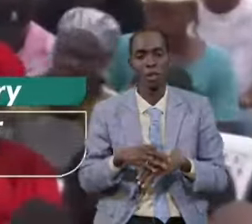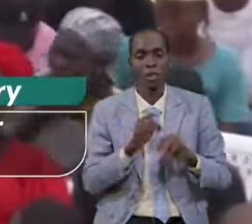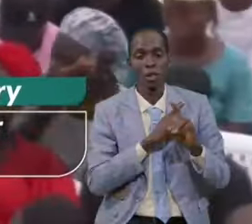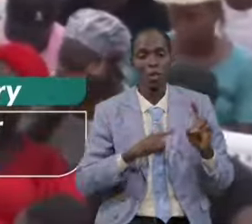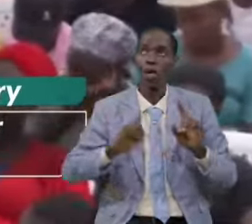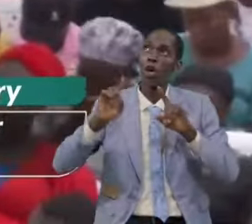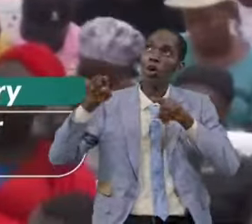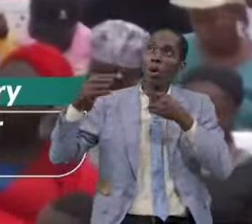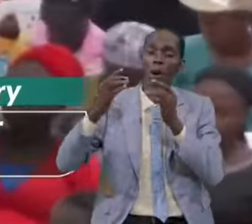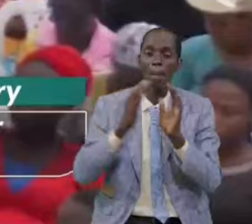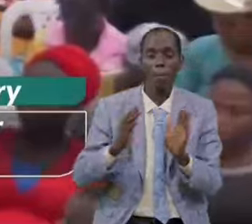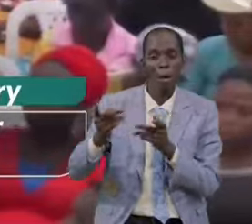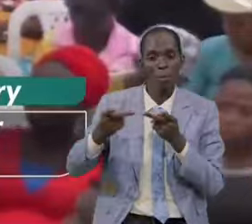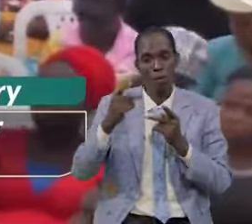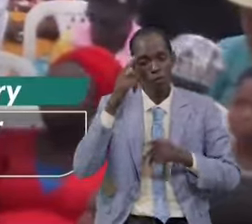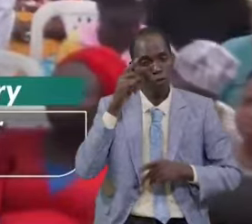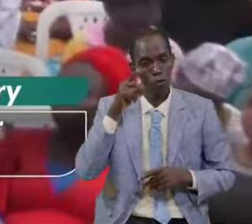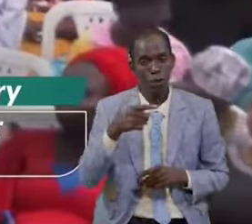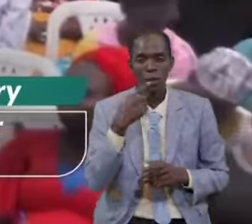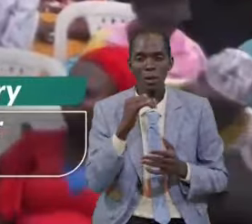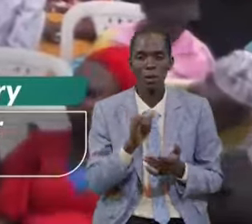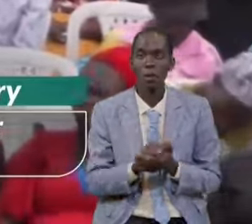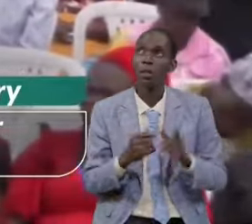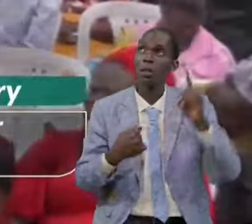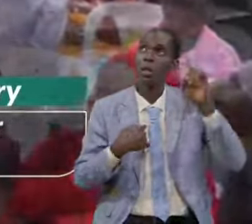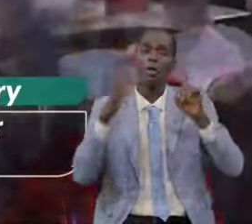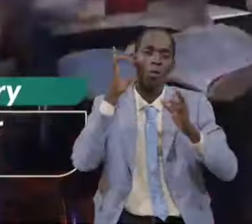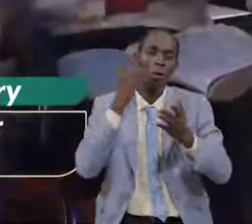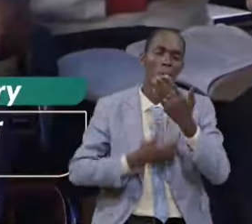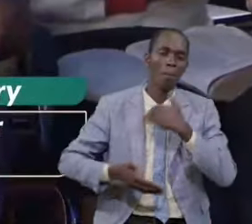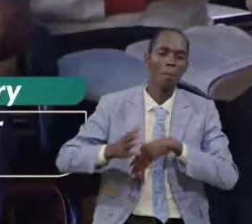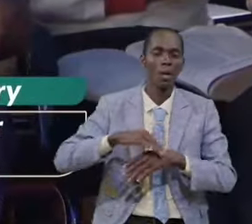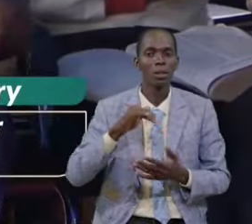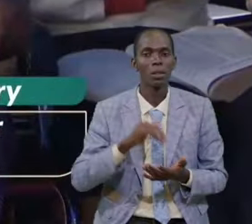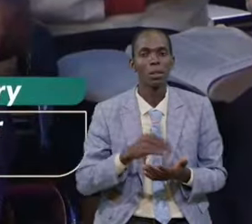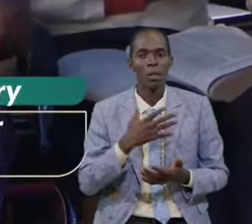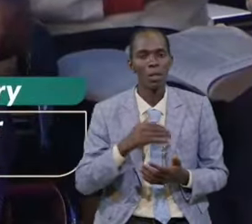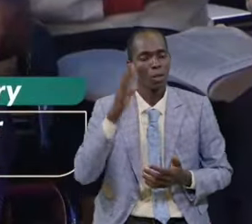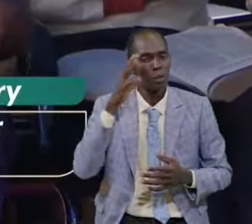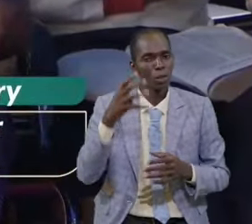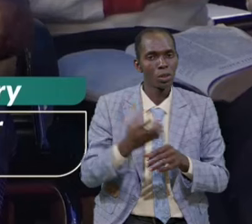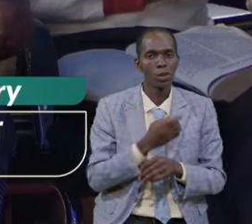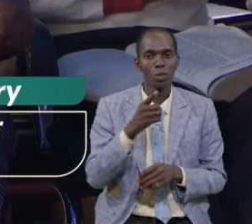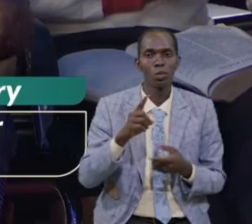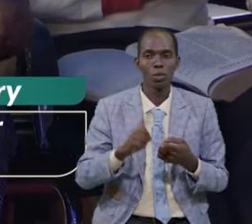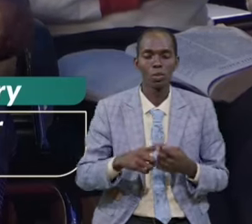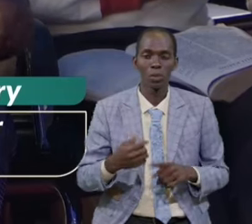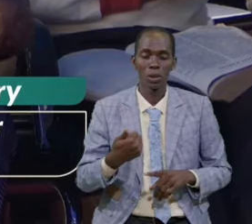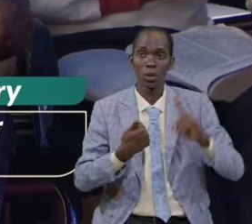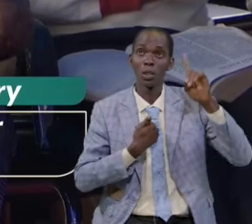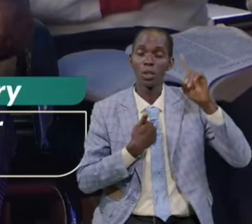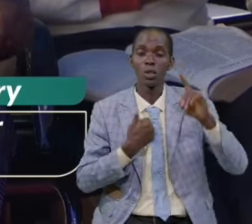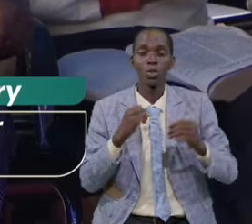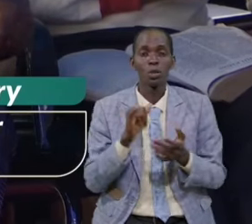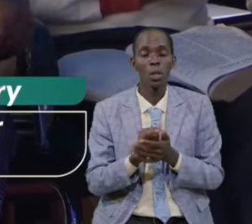Il dit, si je m'en vais, je vous prépare une place, je reviendrai. Et je vous prendrai avec moi, afin que là où je